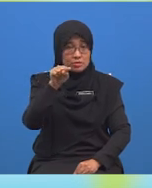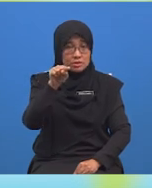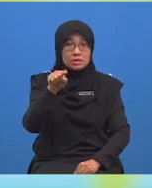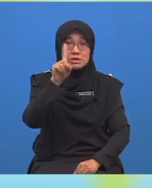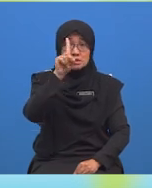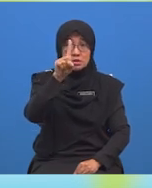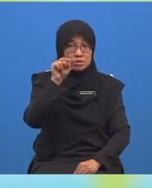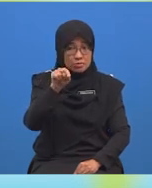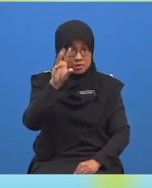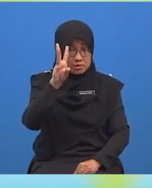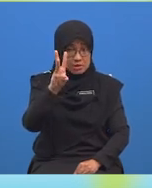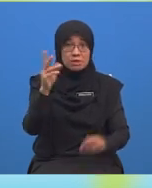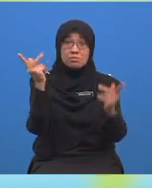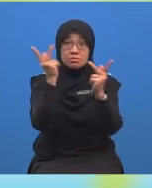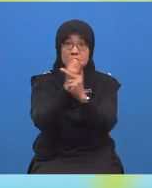1.6.